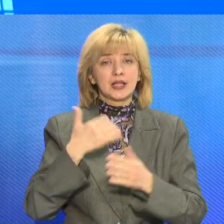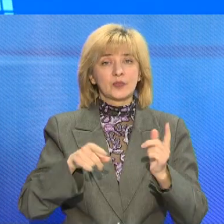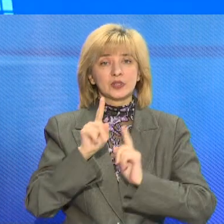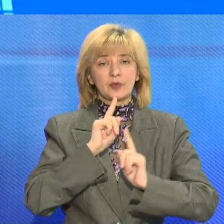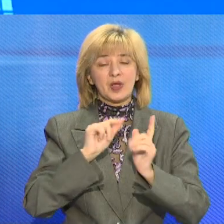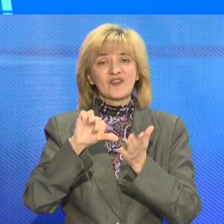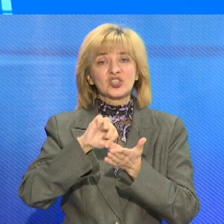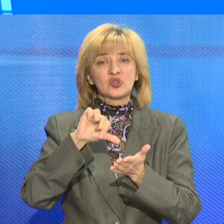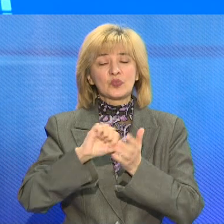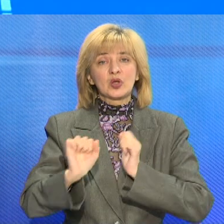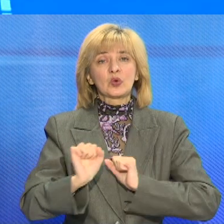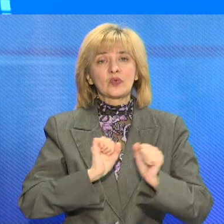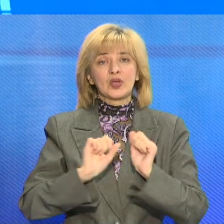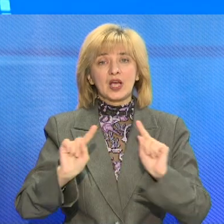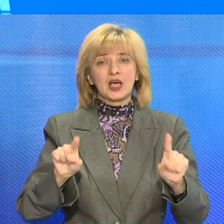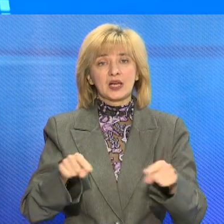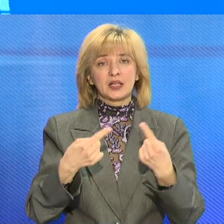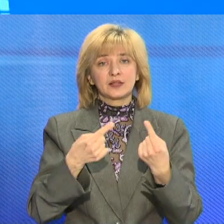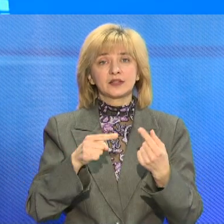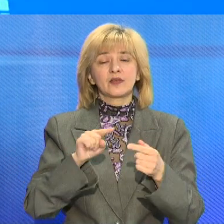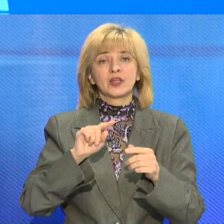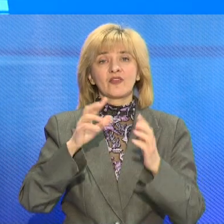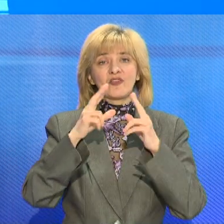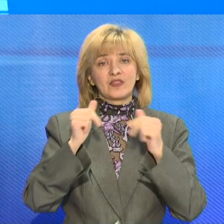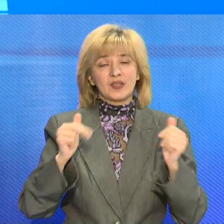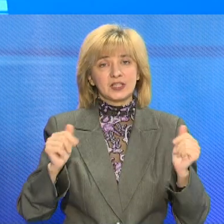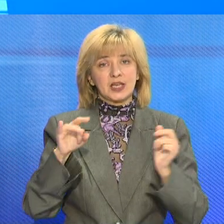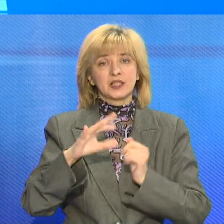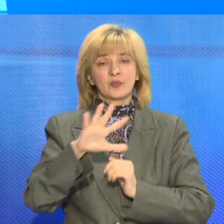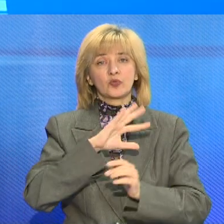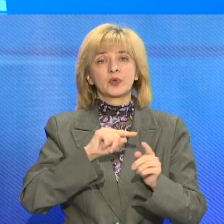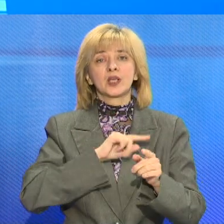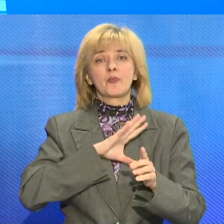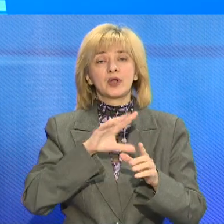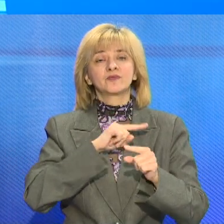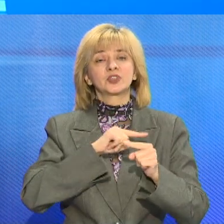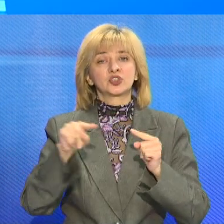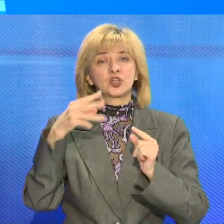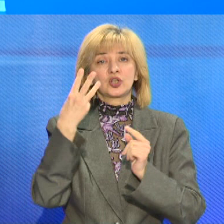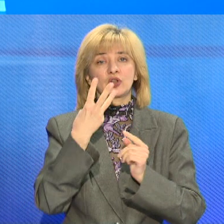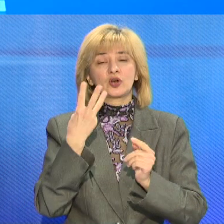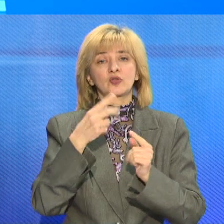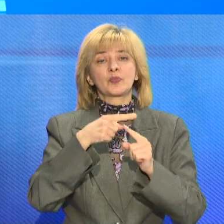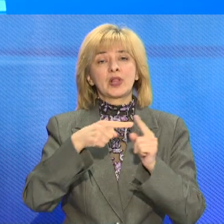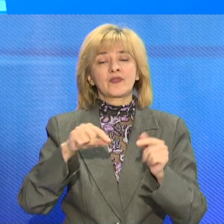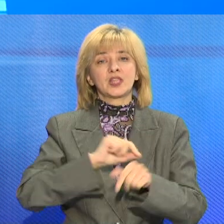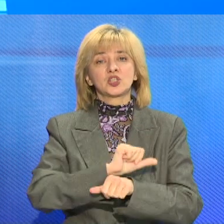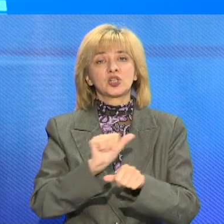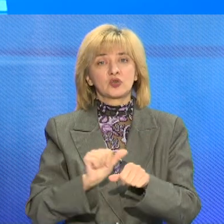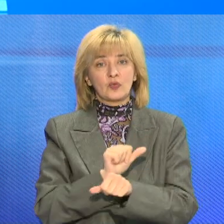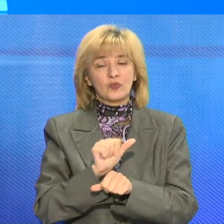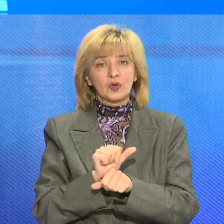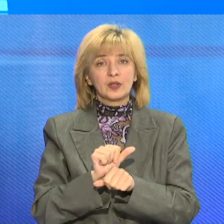дзяржавы, арганізаваны ў Палацы Рэспублікі, працягваўся 3,5 гадзіны. Непасрэдна на мерапрыемстве ў сталіцы прысутнічала шырокае